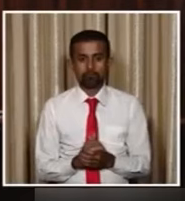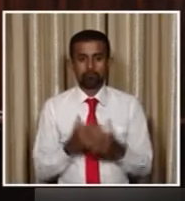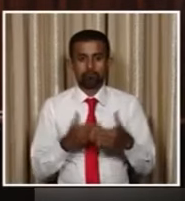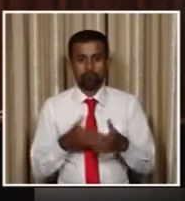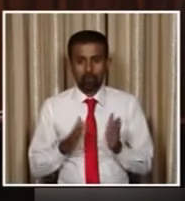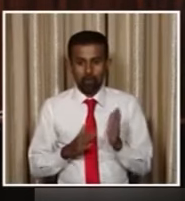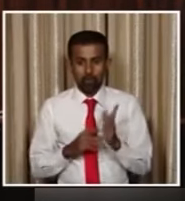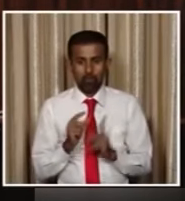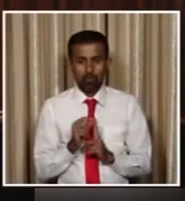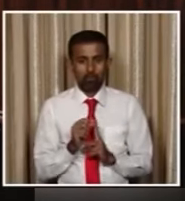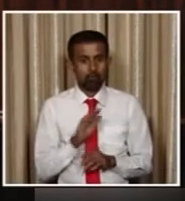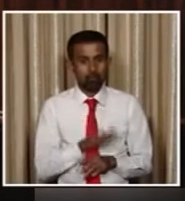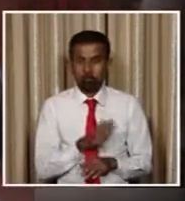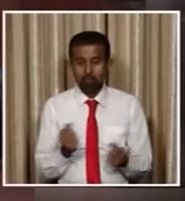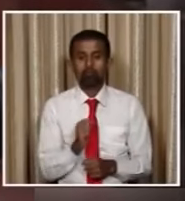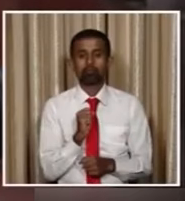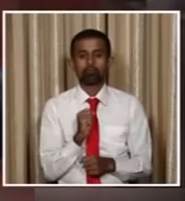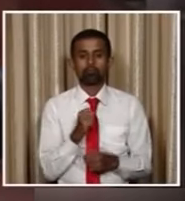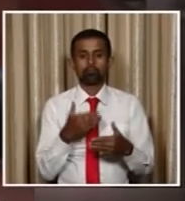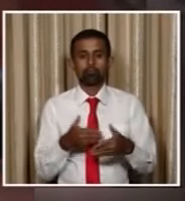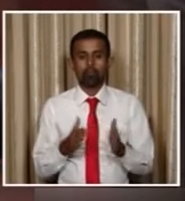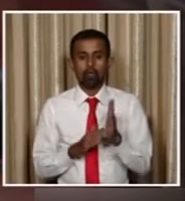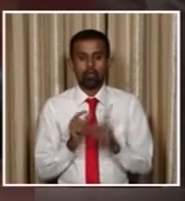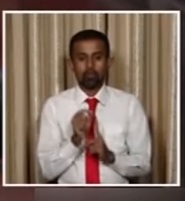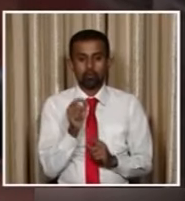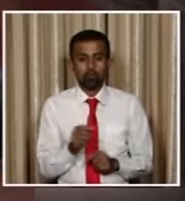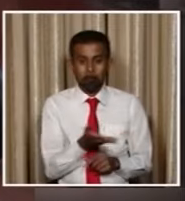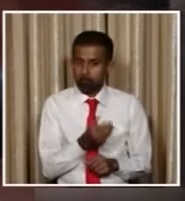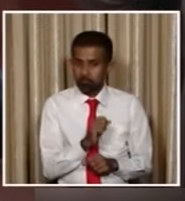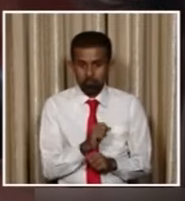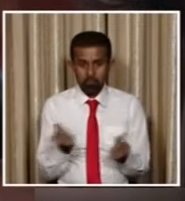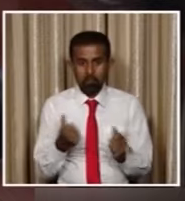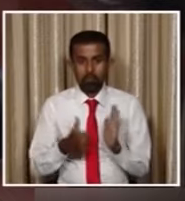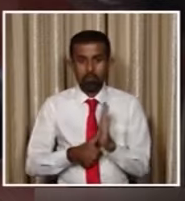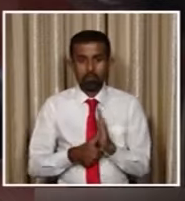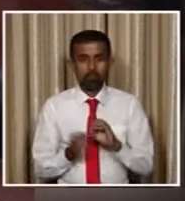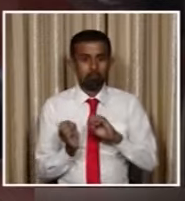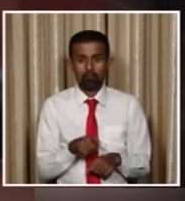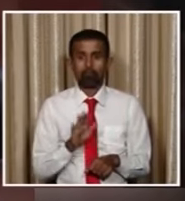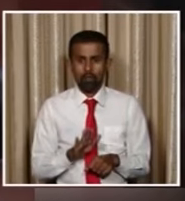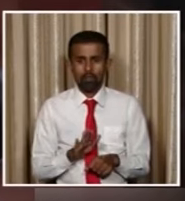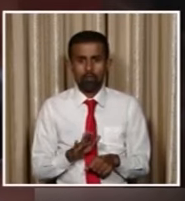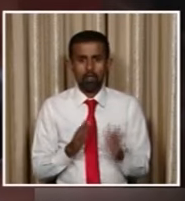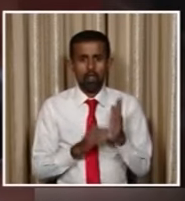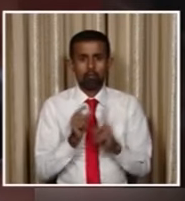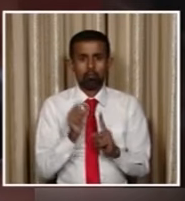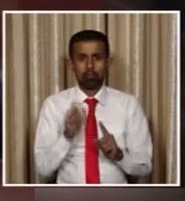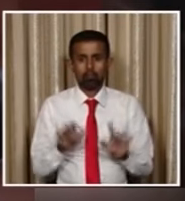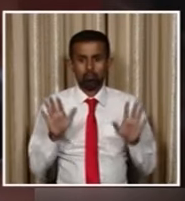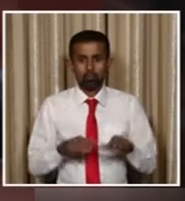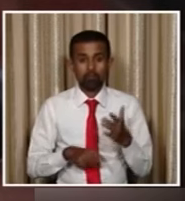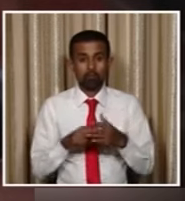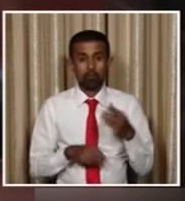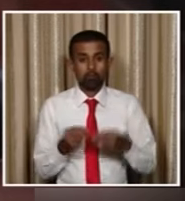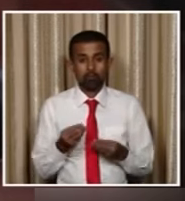අමාත්‍යවරයෙක් සභාවේ ඉන්නේ නෑ සභාවේ නැත්නම් කැබිනට් අමාත්‍යවරේ සභාවේ නැත්නම් පනත ගන්න නැතුව සභාව කල් තියන්න ඕන අමාත්‍යවරු වෙනකන් සභාව කල්